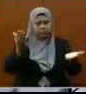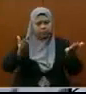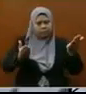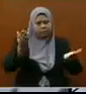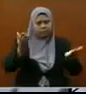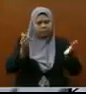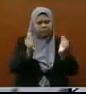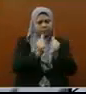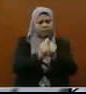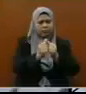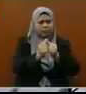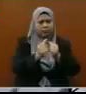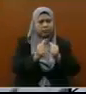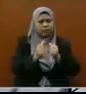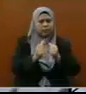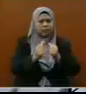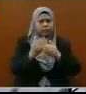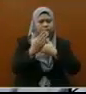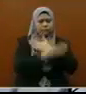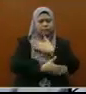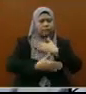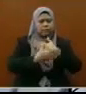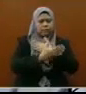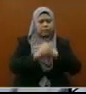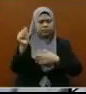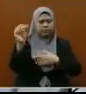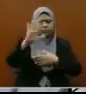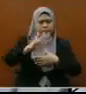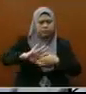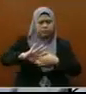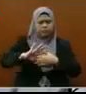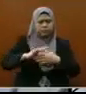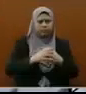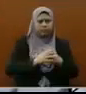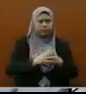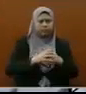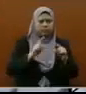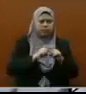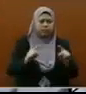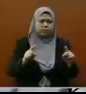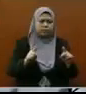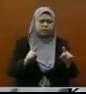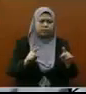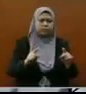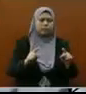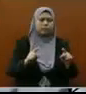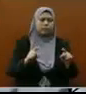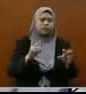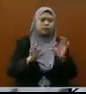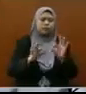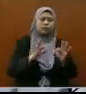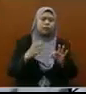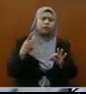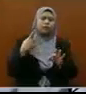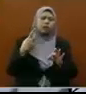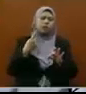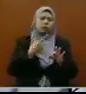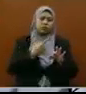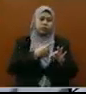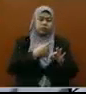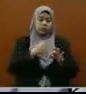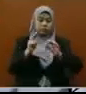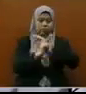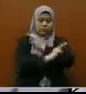dengan negara-negara ASEAN. Tetapi ada baiknya jika kita sebagai sebuah